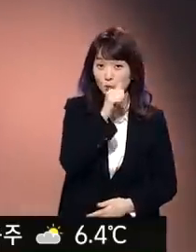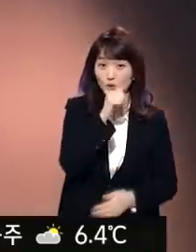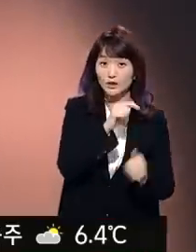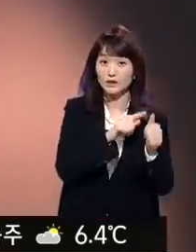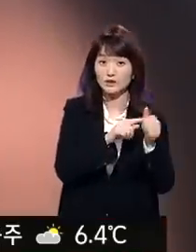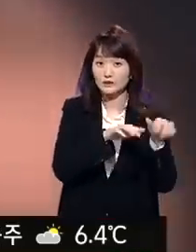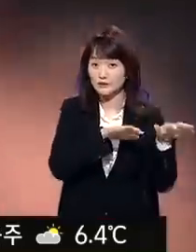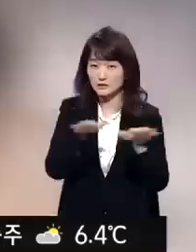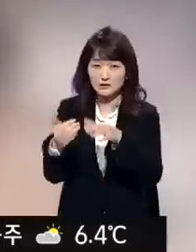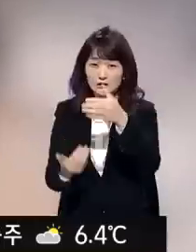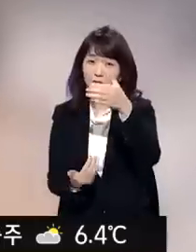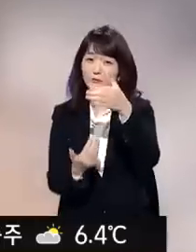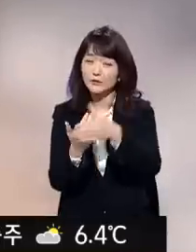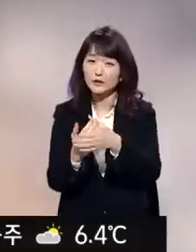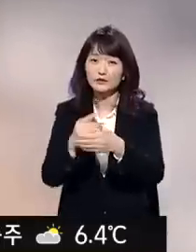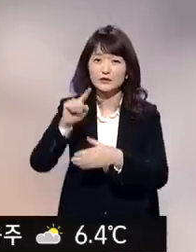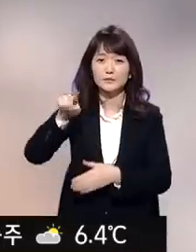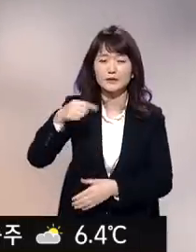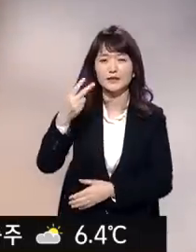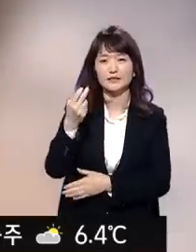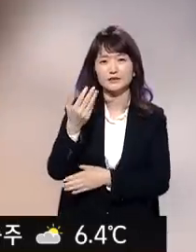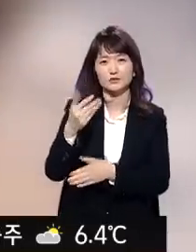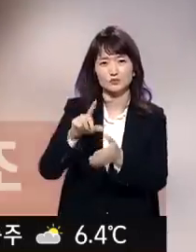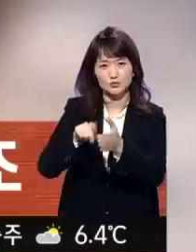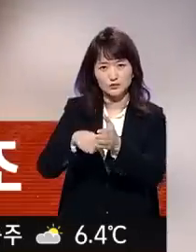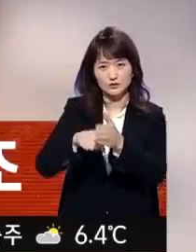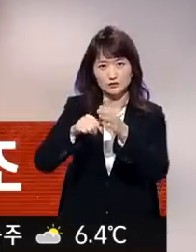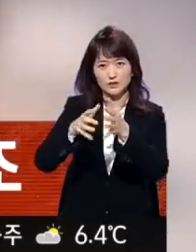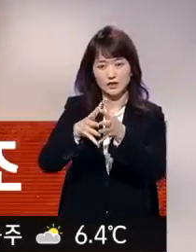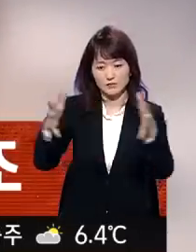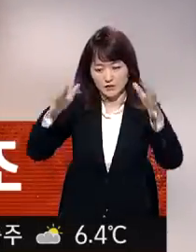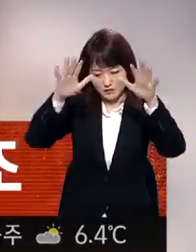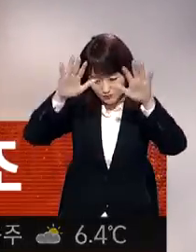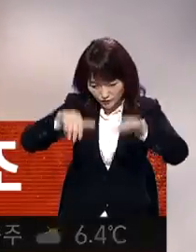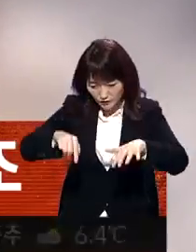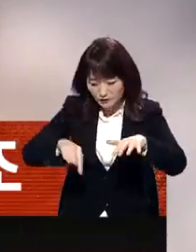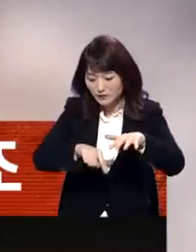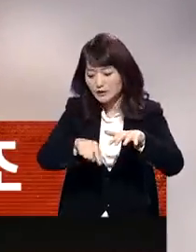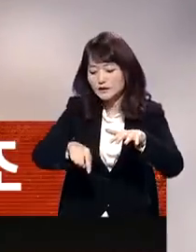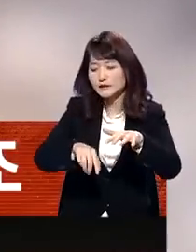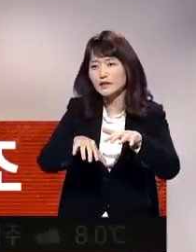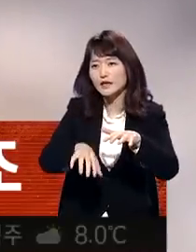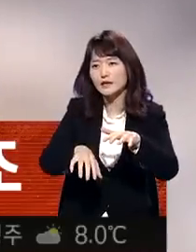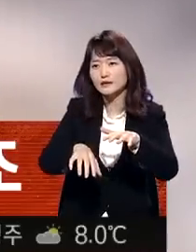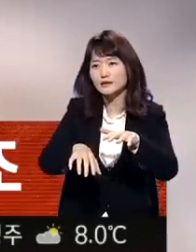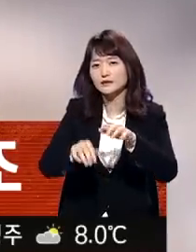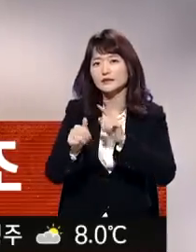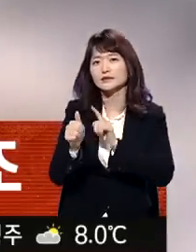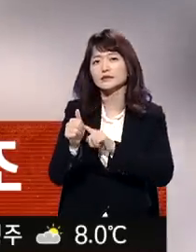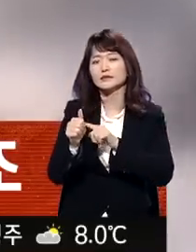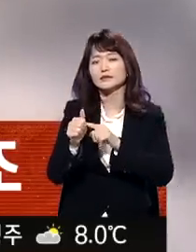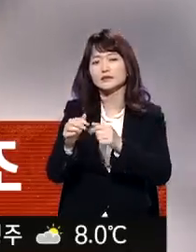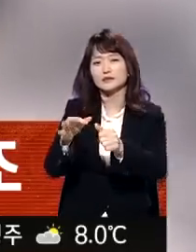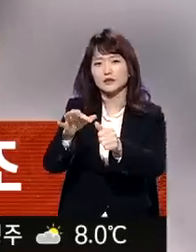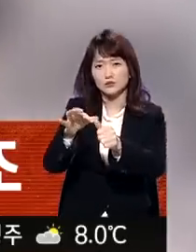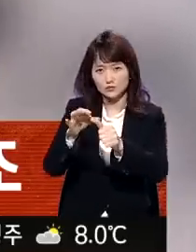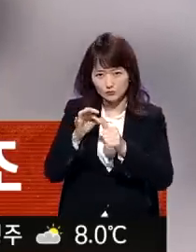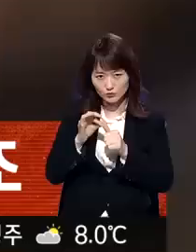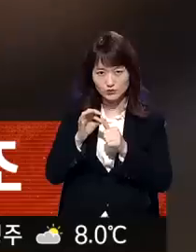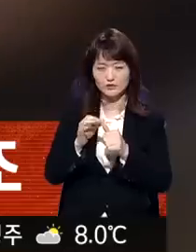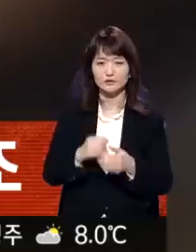고양이는 지진 발생 129시간 만에 무너져버린 아파트 잔해 속에서 저 소방관의 도움으로 구조가